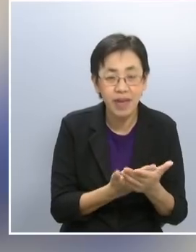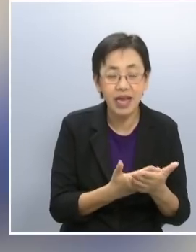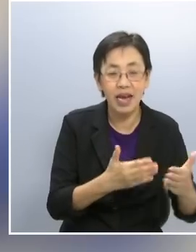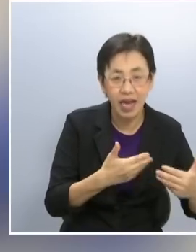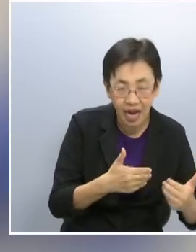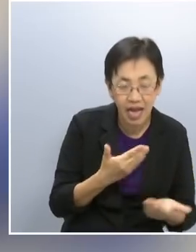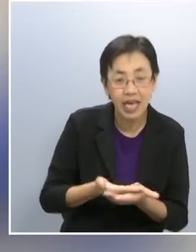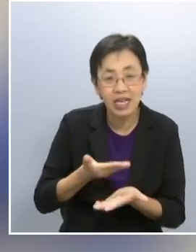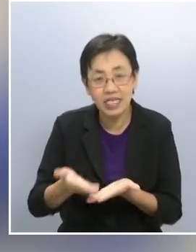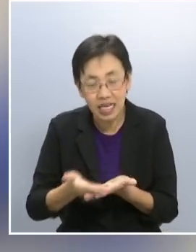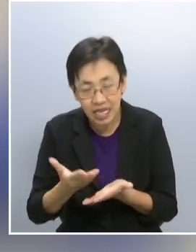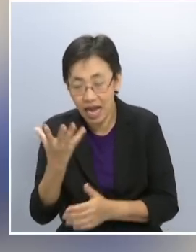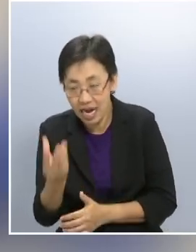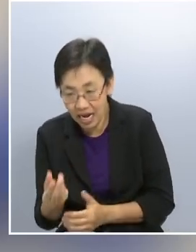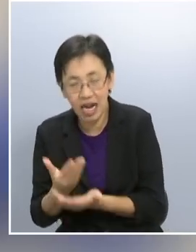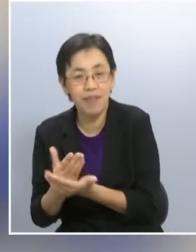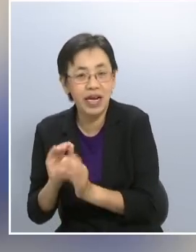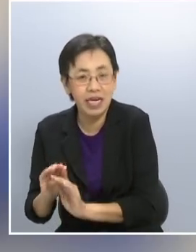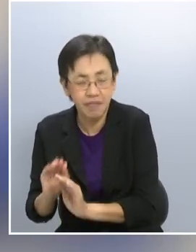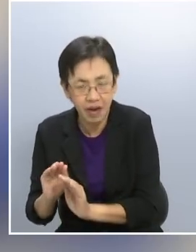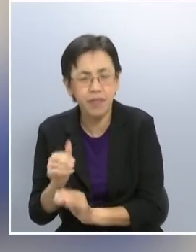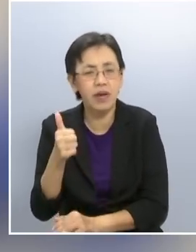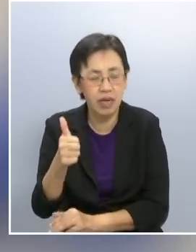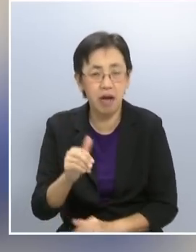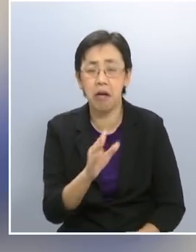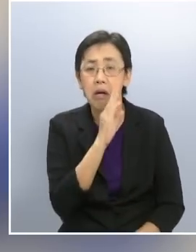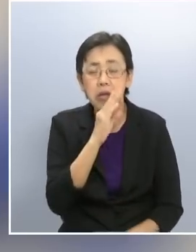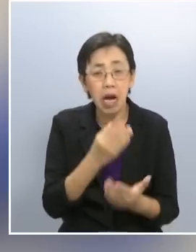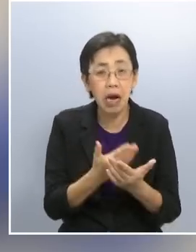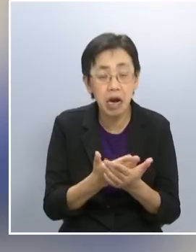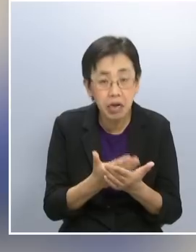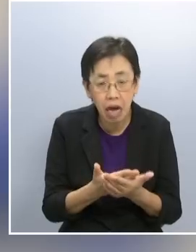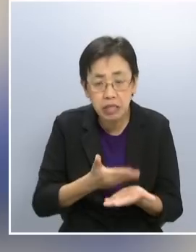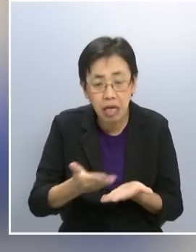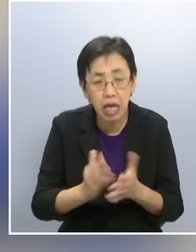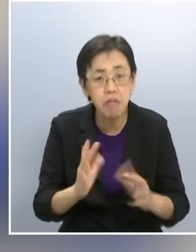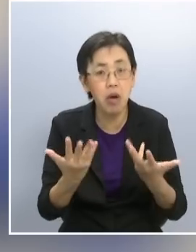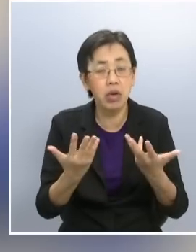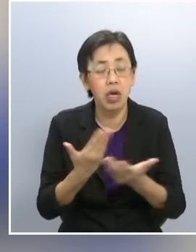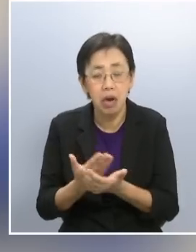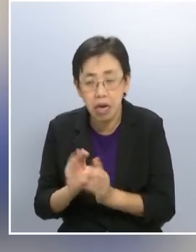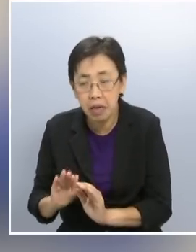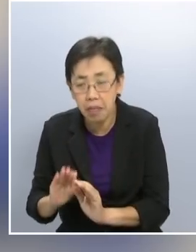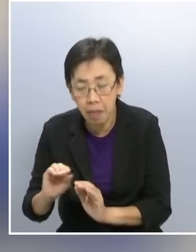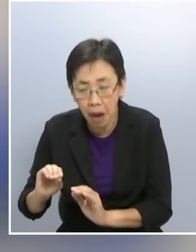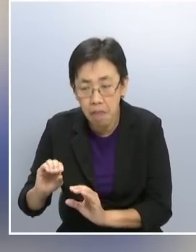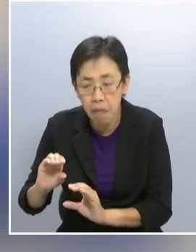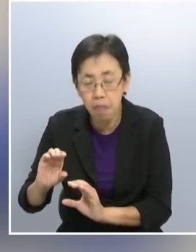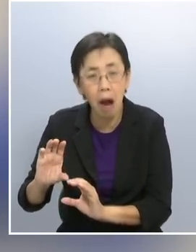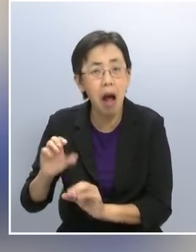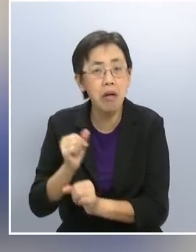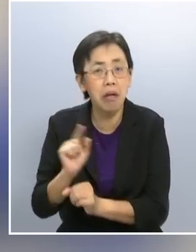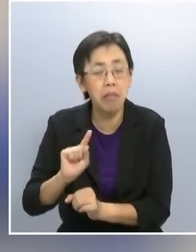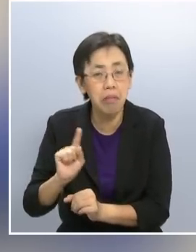ายเท่ากับเงินออมวิธีนี้ใช้ได้ครับแต่หากเราใช้เงินที่ได้มาหมดล่ะแล้วเงินออมของเราจะเพิ่มพูนขึ้นจากเดิมได้ยัง